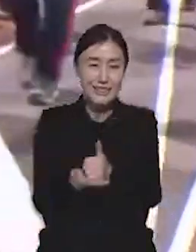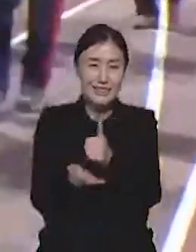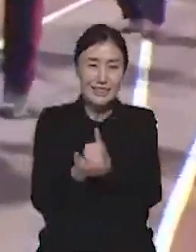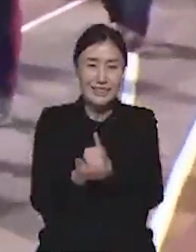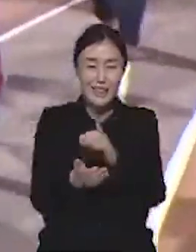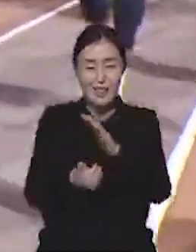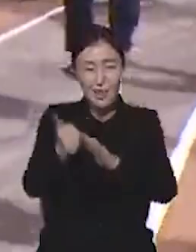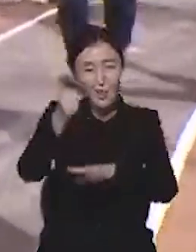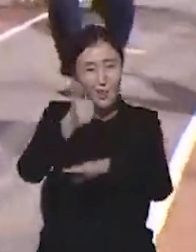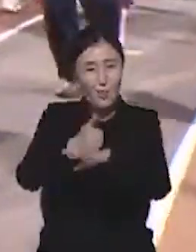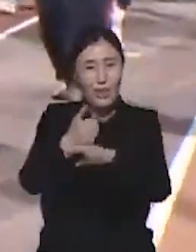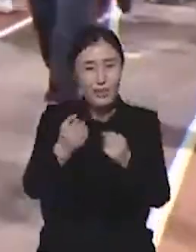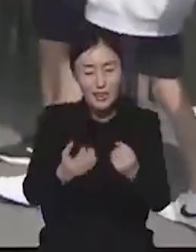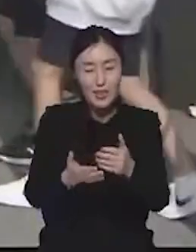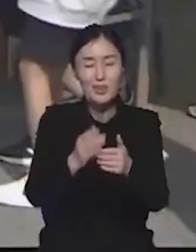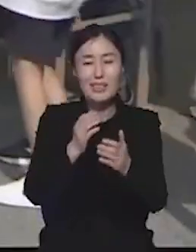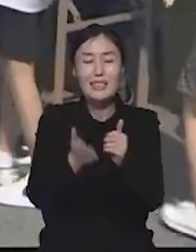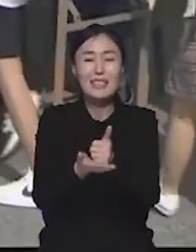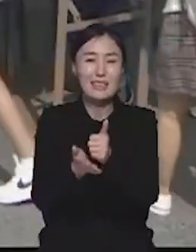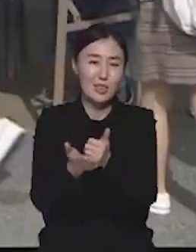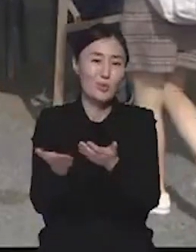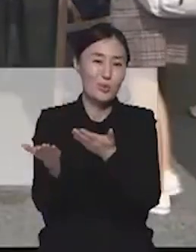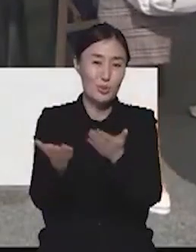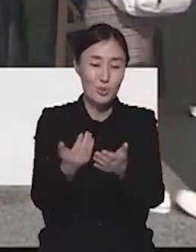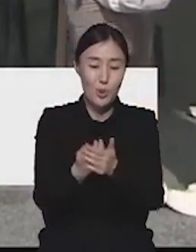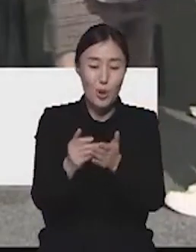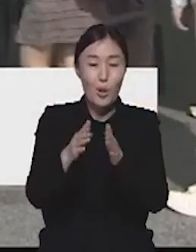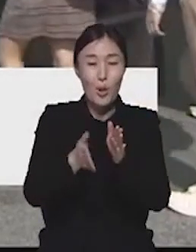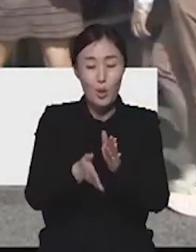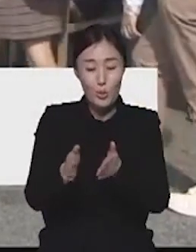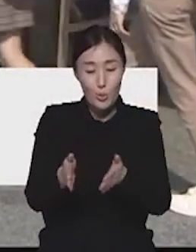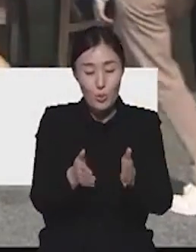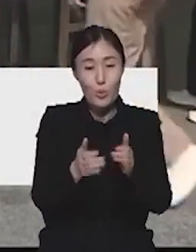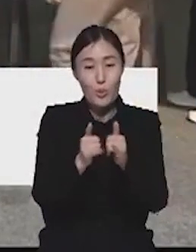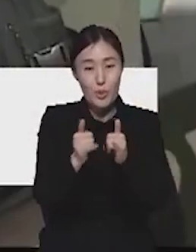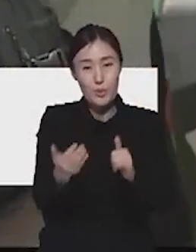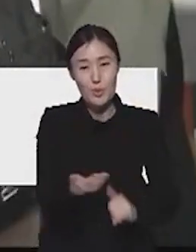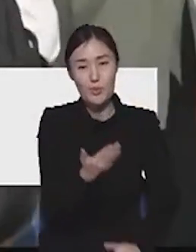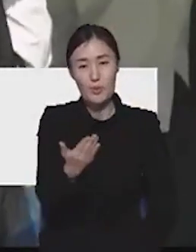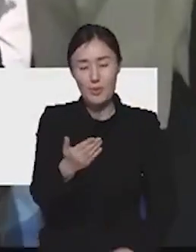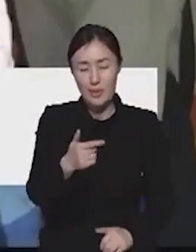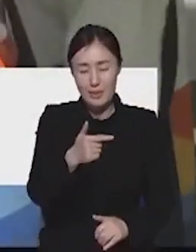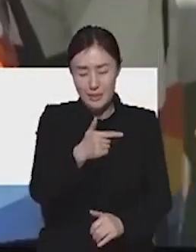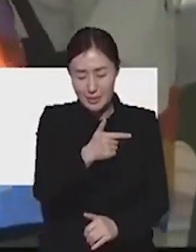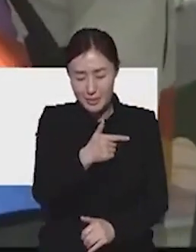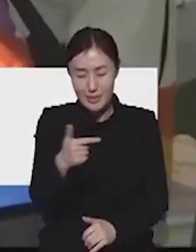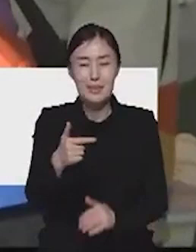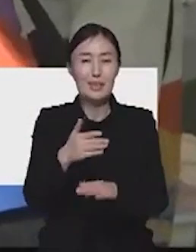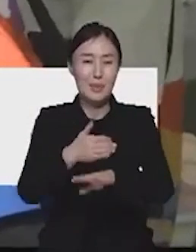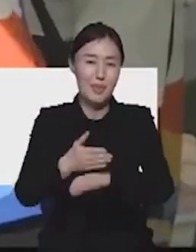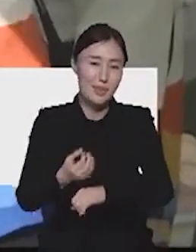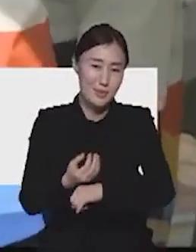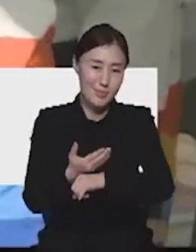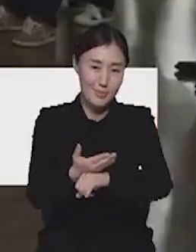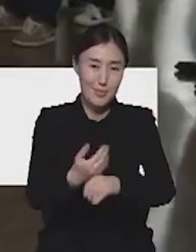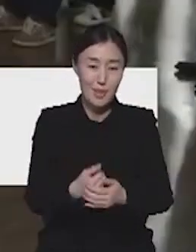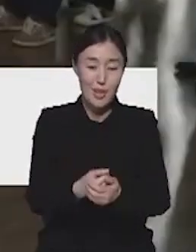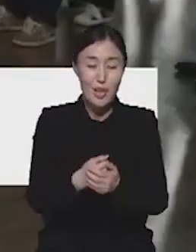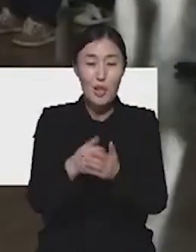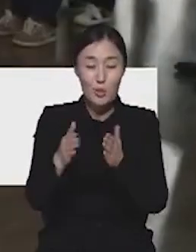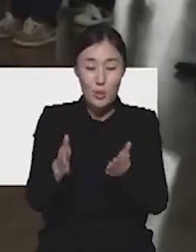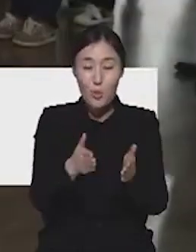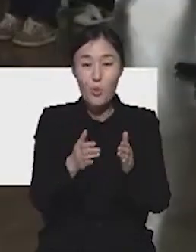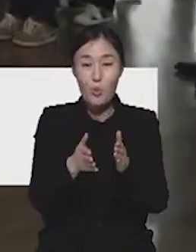대회라는 찬사를 보냈습니다. 도민 여러분께 무한한 감사의 말씀을 드립니다. 도민